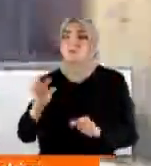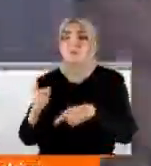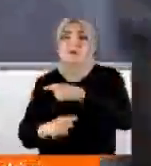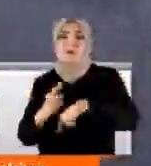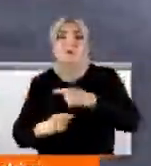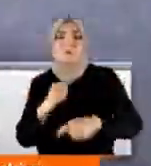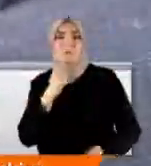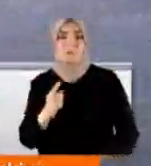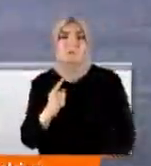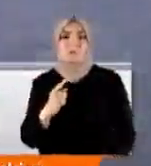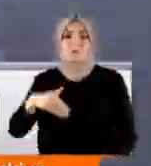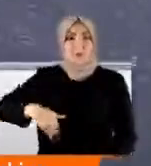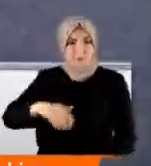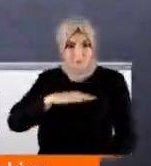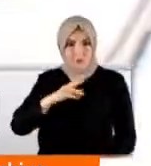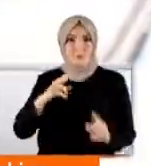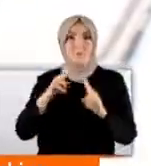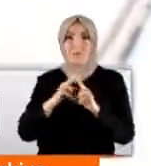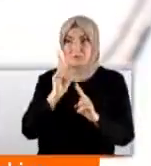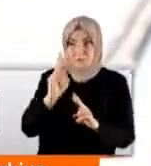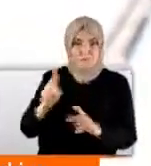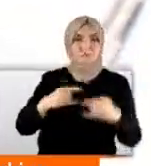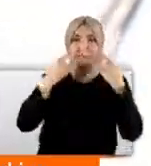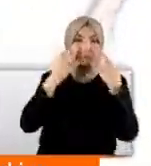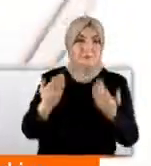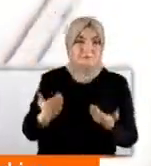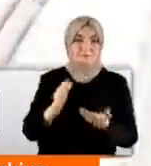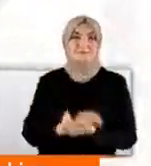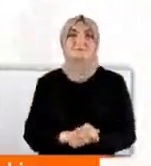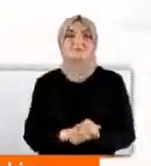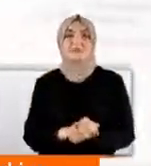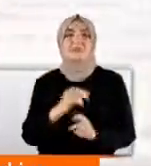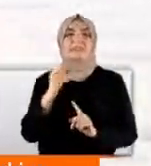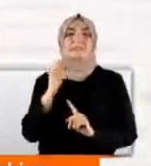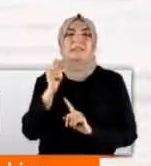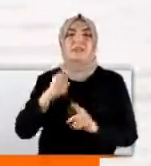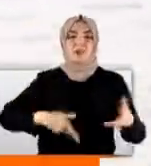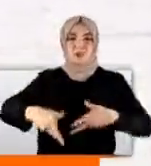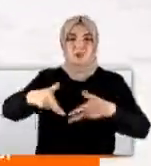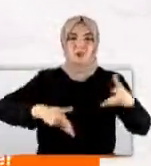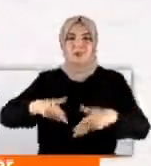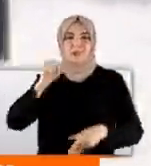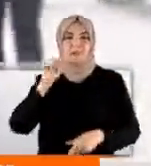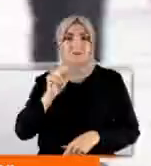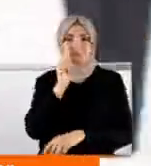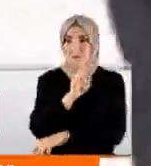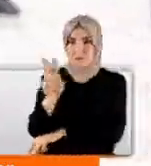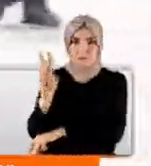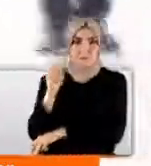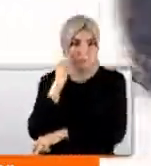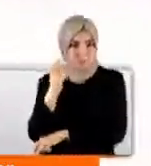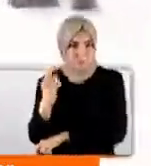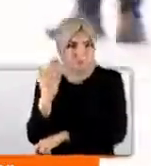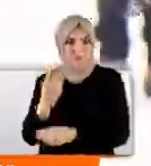kadar takmadınız. Neden? İstiklal Caddesi'nde manzarayı görüyorsunuz. Yine çok kalabalık, hal böyle olunca